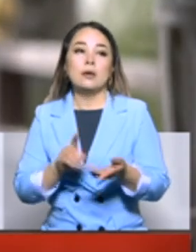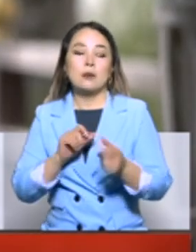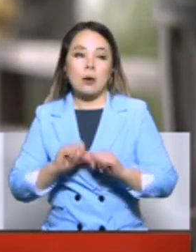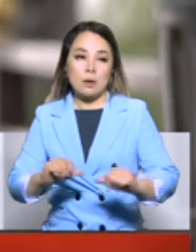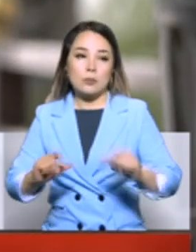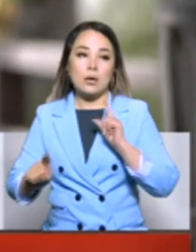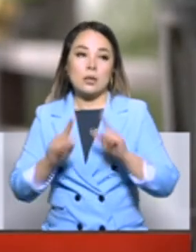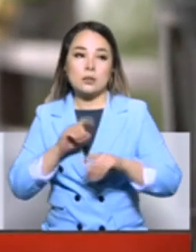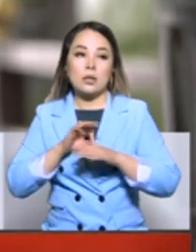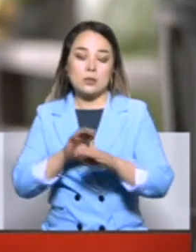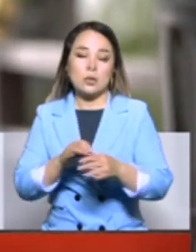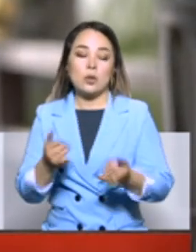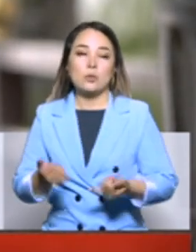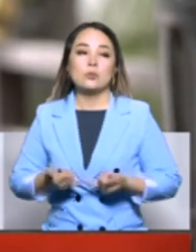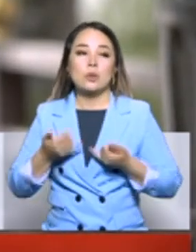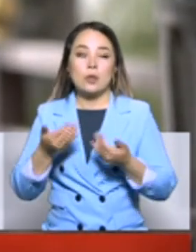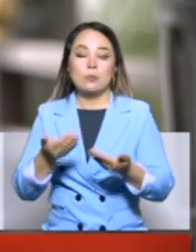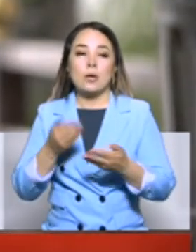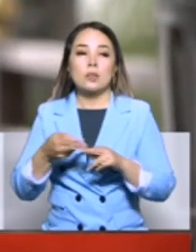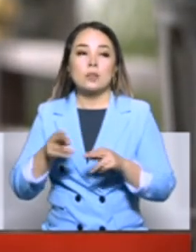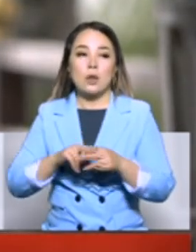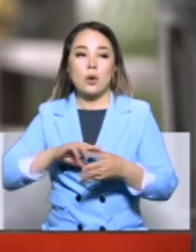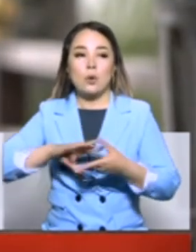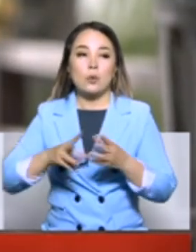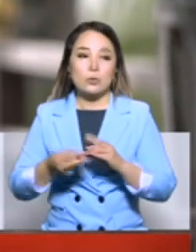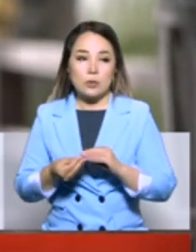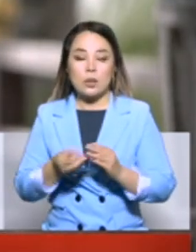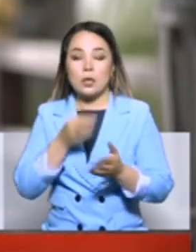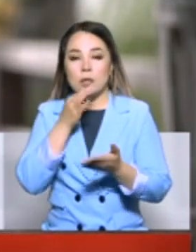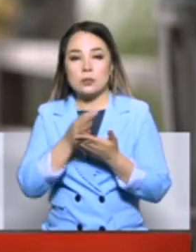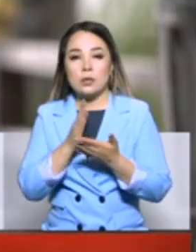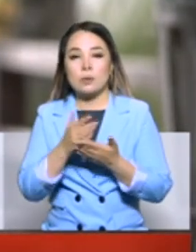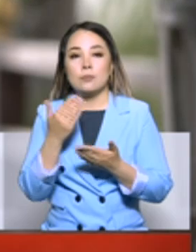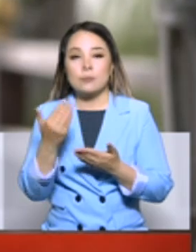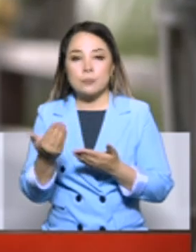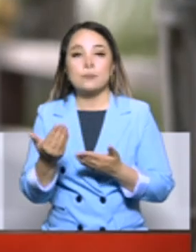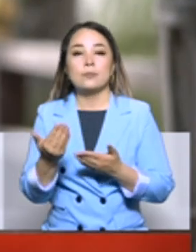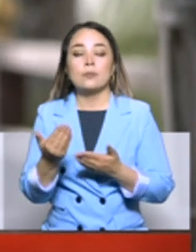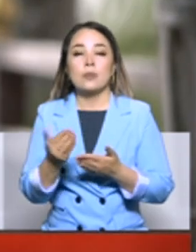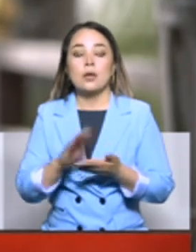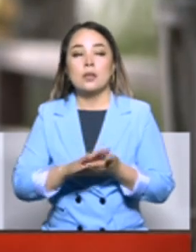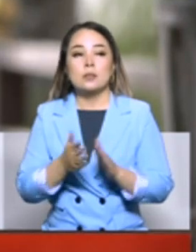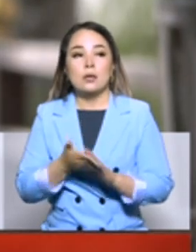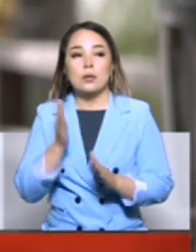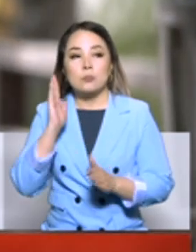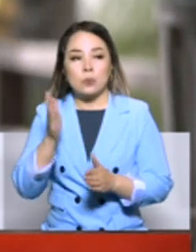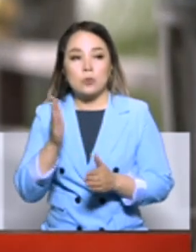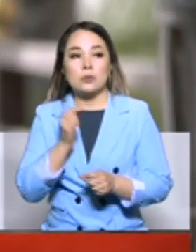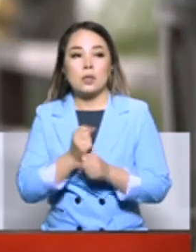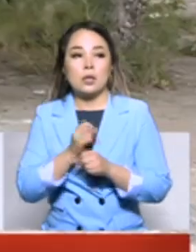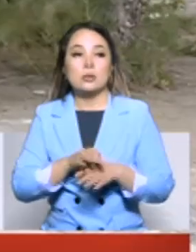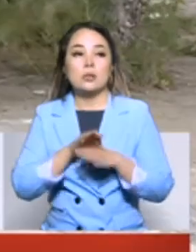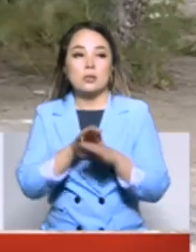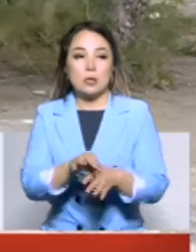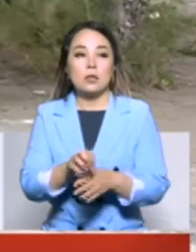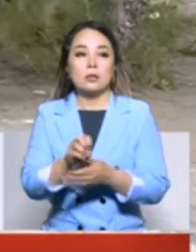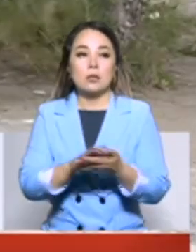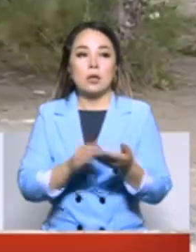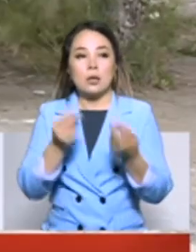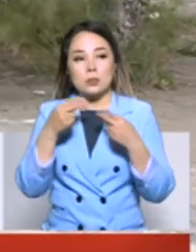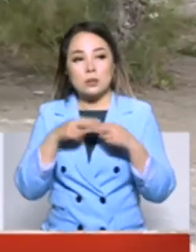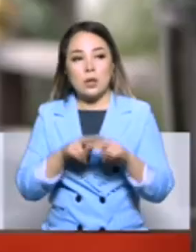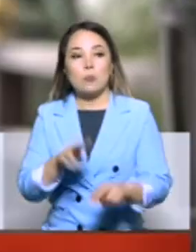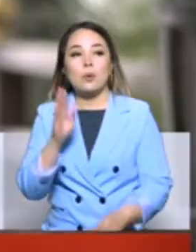қайтадан зерделуге ұсынады. Зерделу қорытындысы қайтадан шығып келісіп атса, келісім шартқа отыруға келіп, арай қаржылар